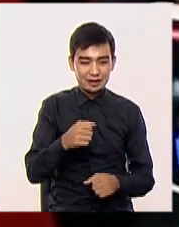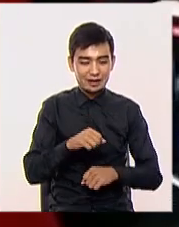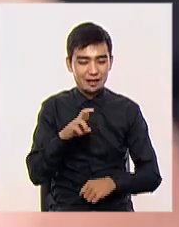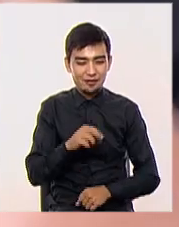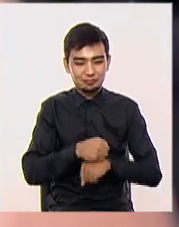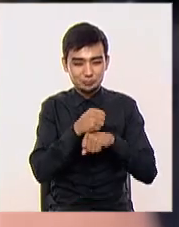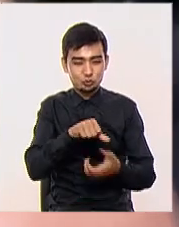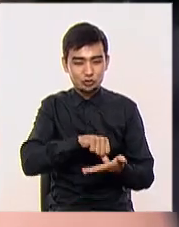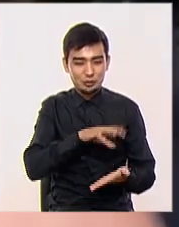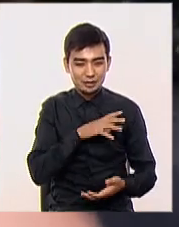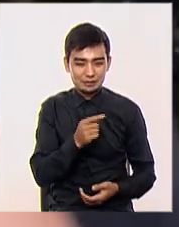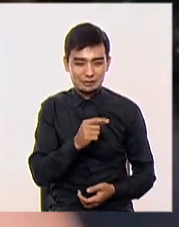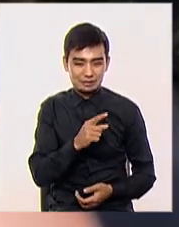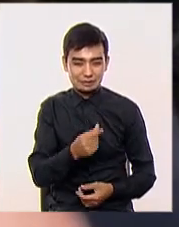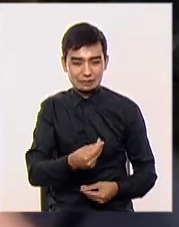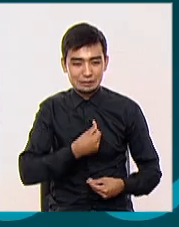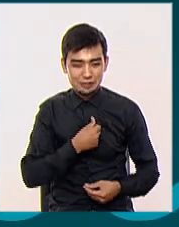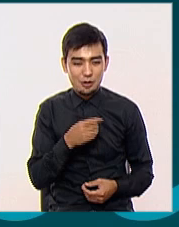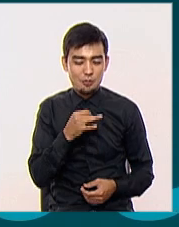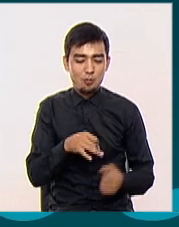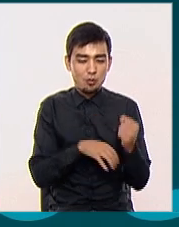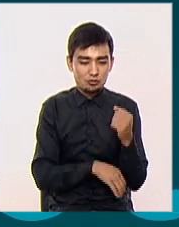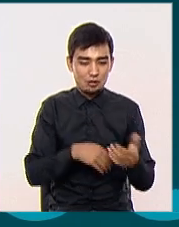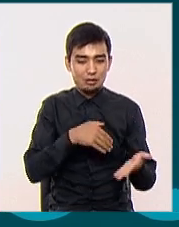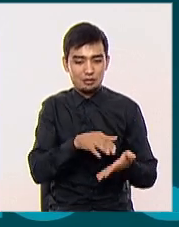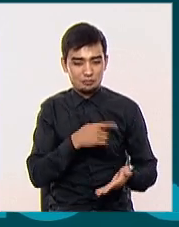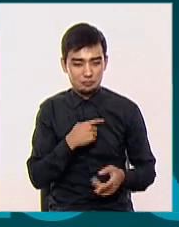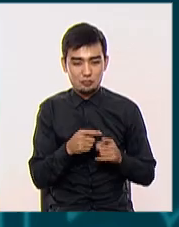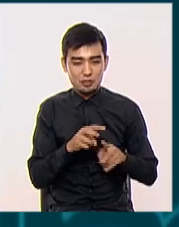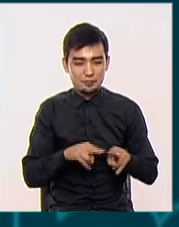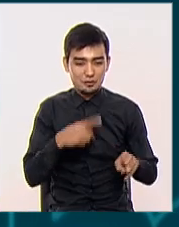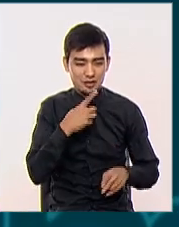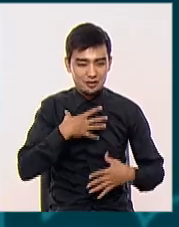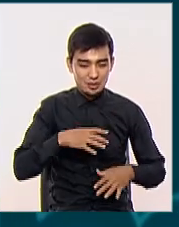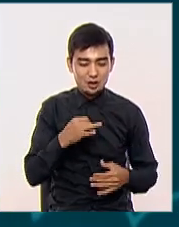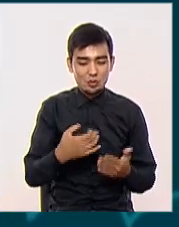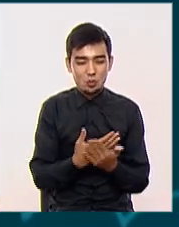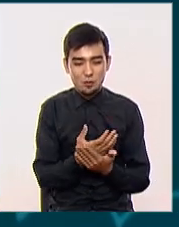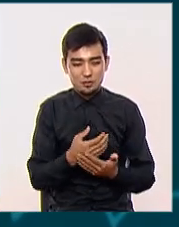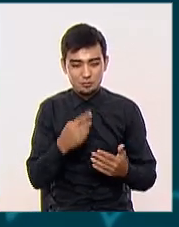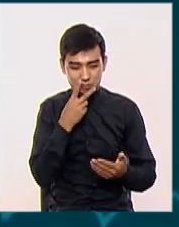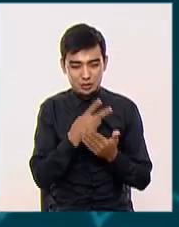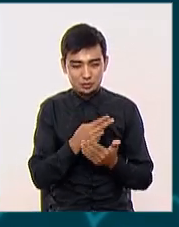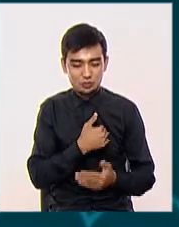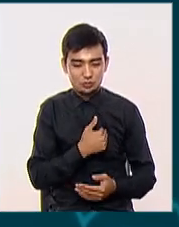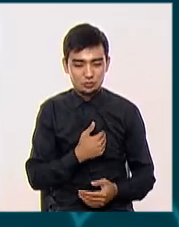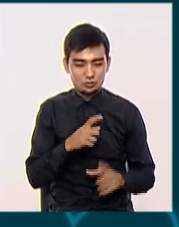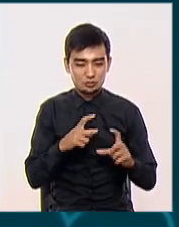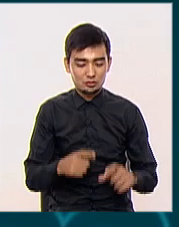январских беспорядках, а позже отказался от этих слов. Какие новые показания в прокуратуре хотят от него получить?